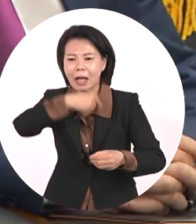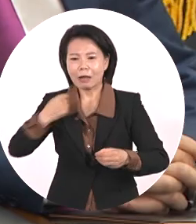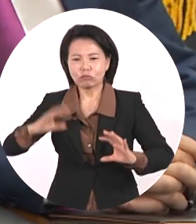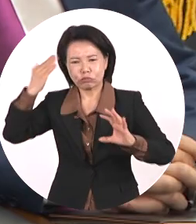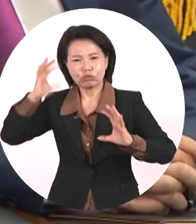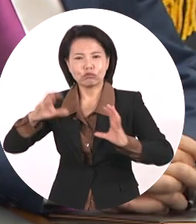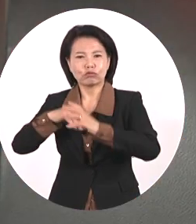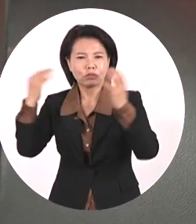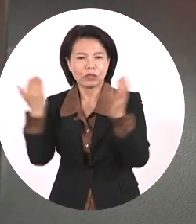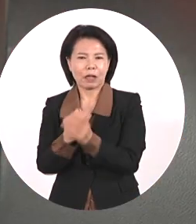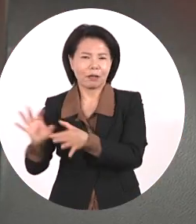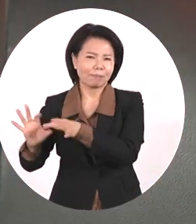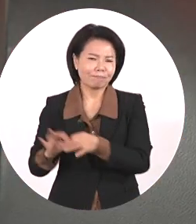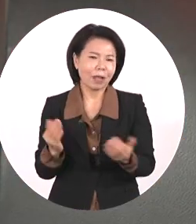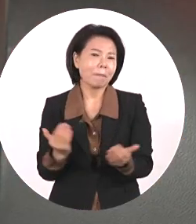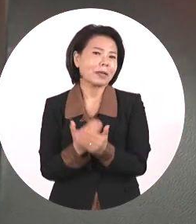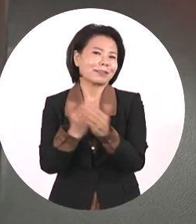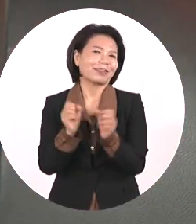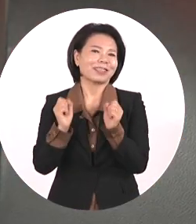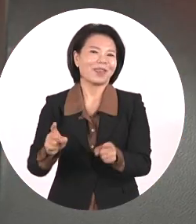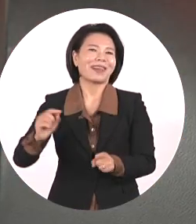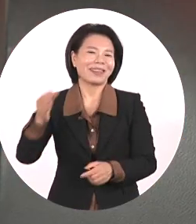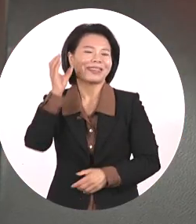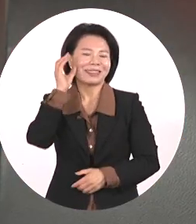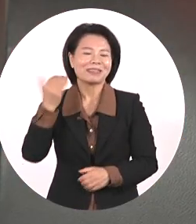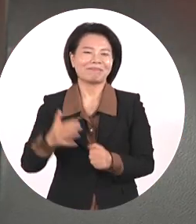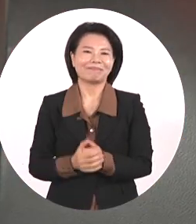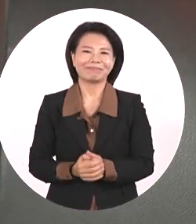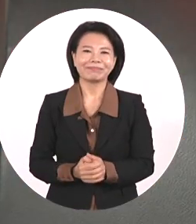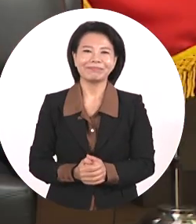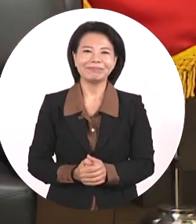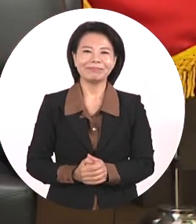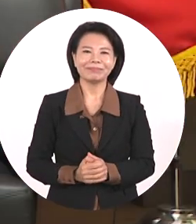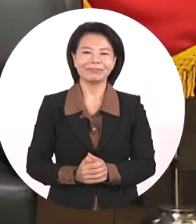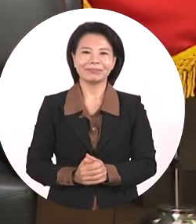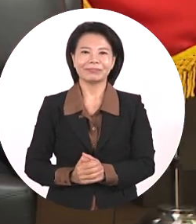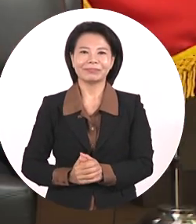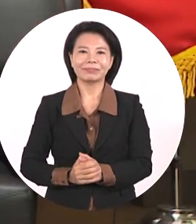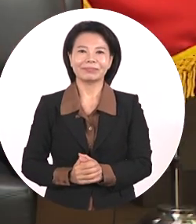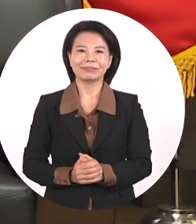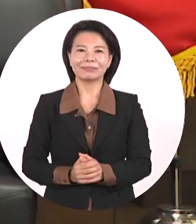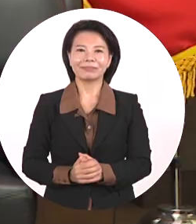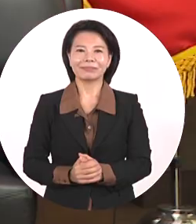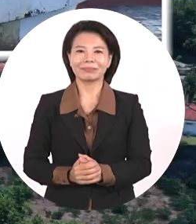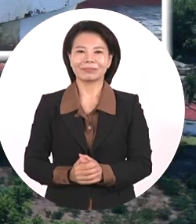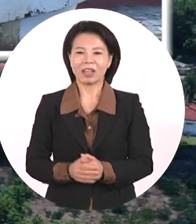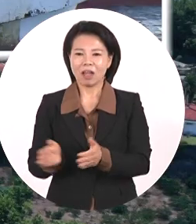사례가 한중 관계를 더욱 긴밀히 발전시키는 계기가 되길 기대한다고 밝혔습니다.